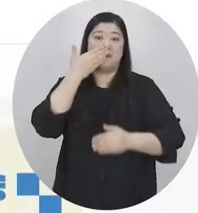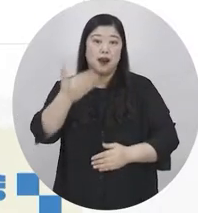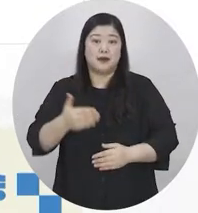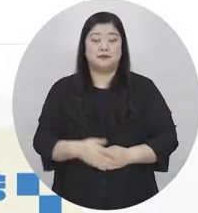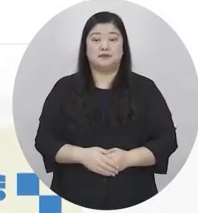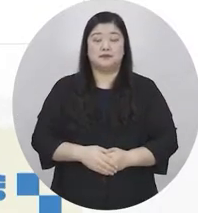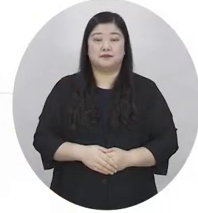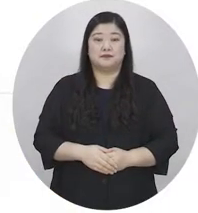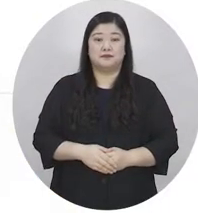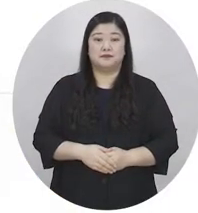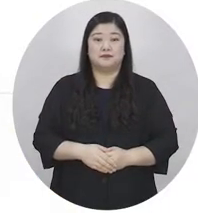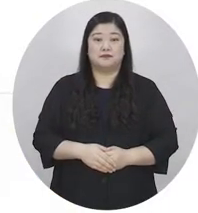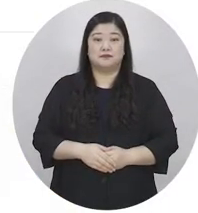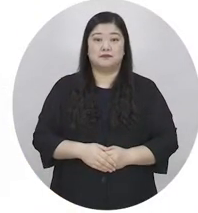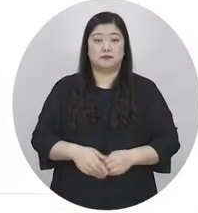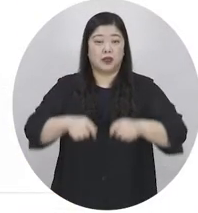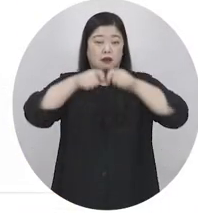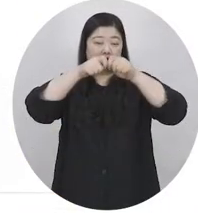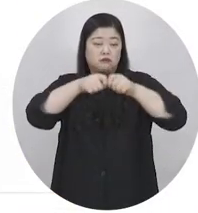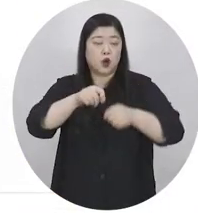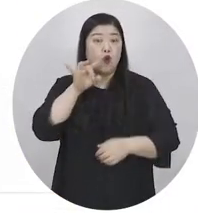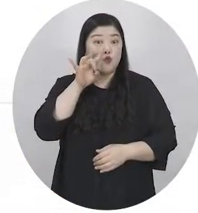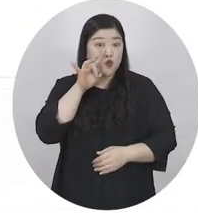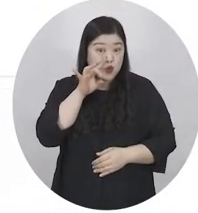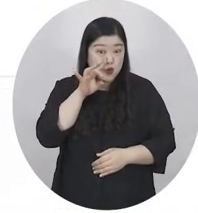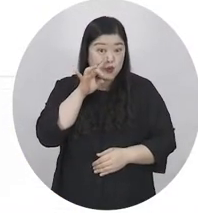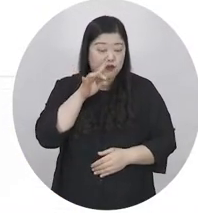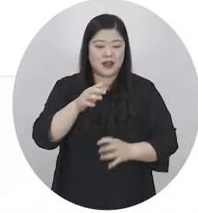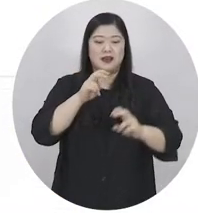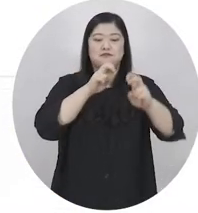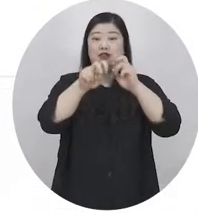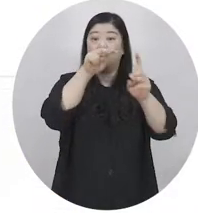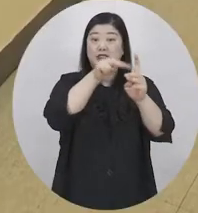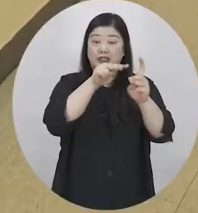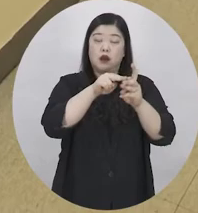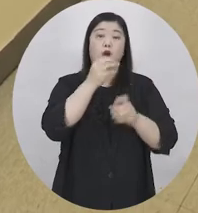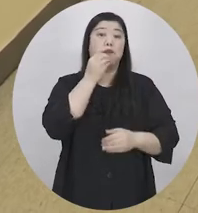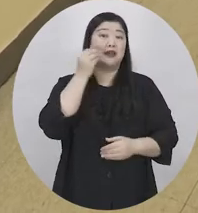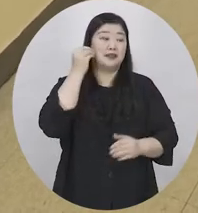미디어교육-수강신청에서 신청할 수 있습니다. 이번 강좌에 대한 자세한 내용은